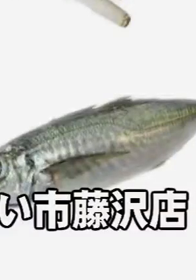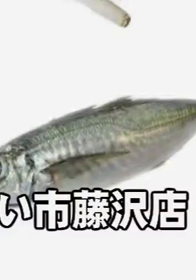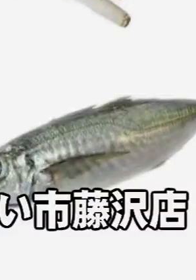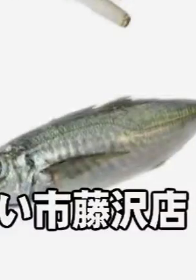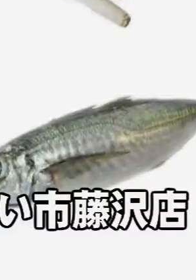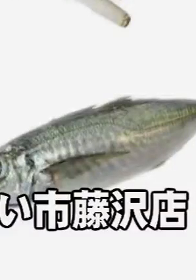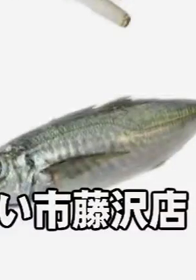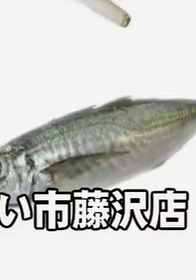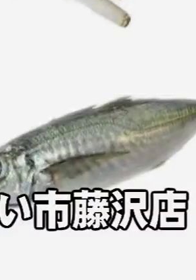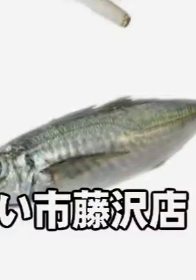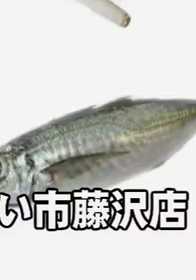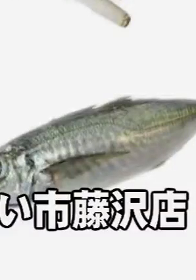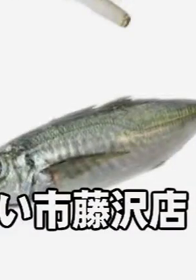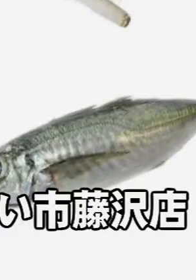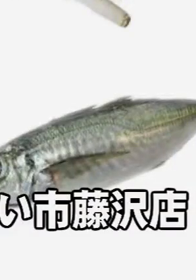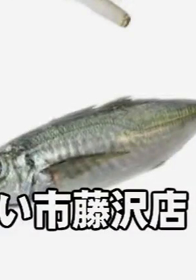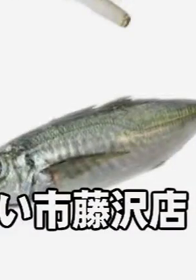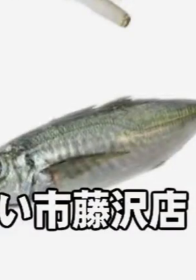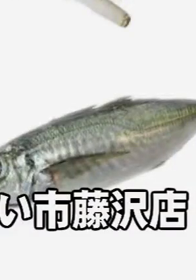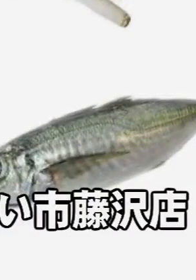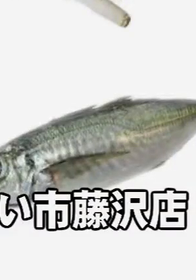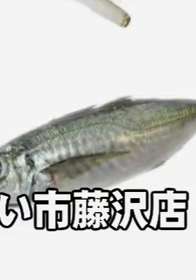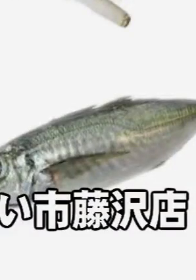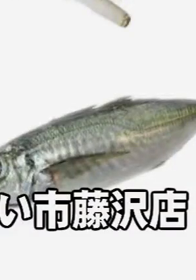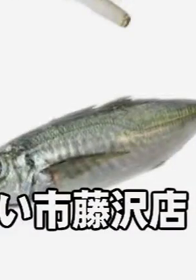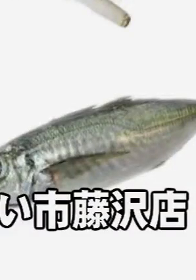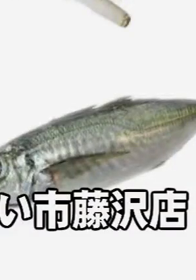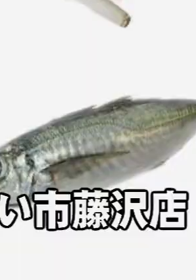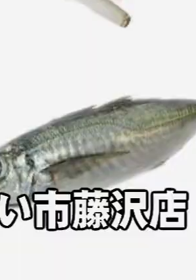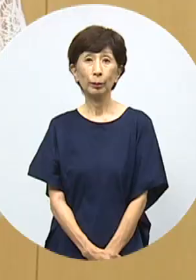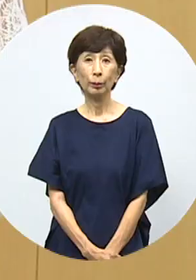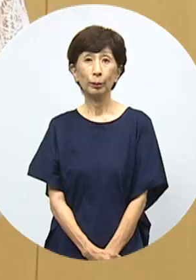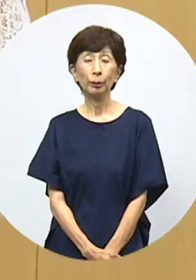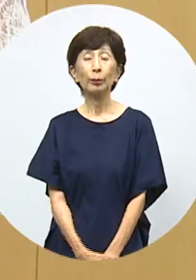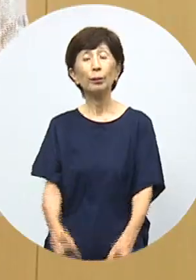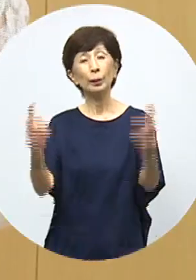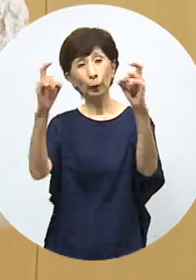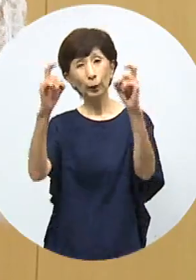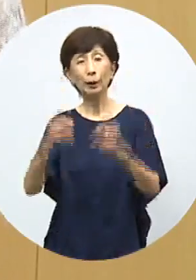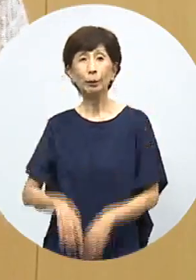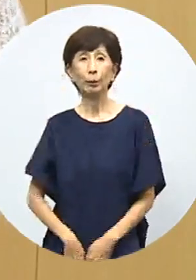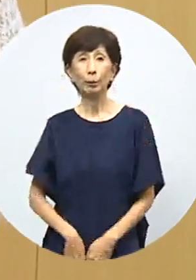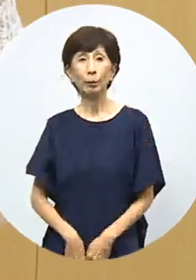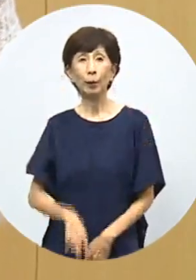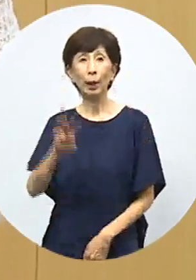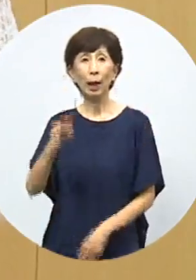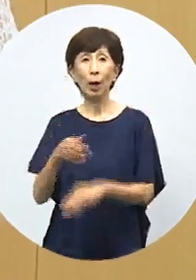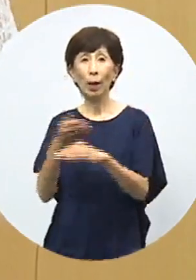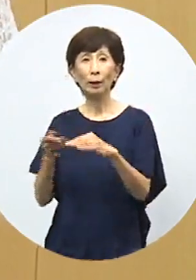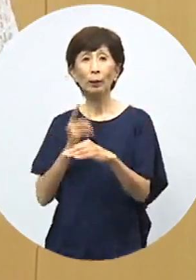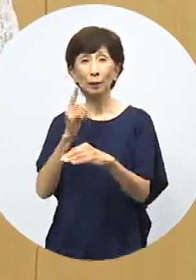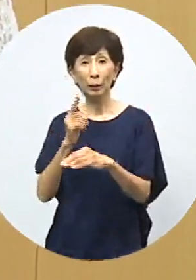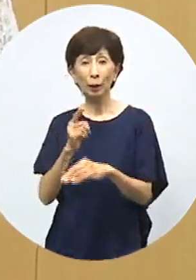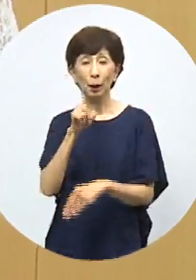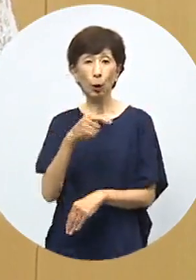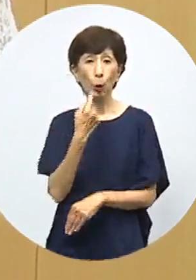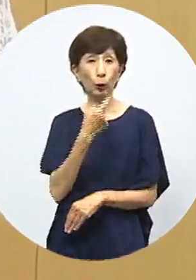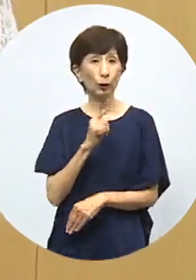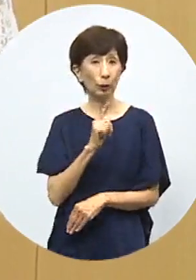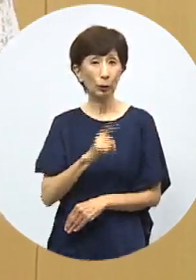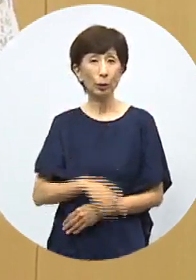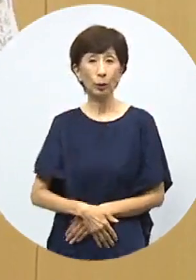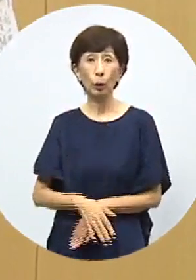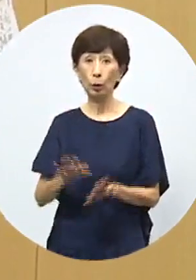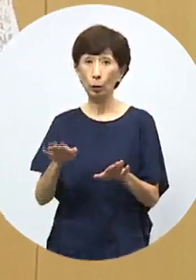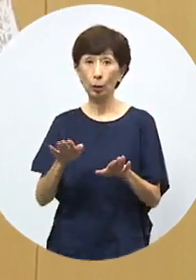産食材で簡単クッキング、藤沢ご飯。 こんにちは、川島夏実です。 野口香里